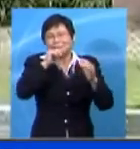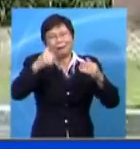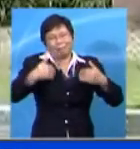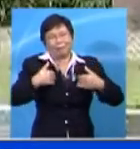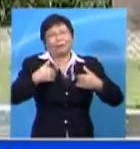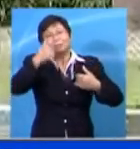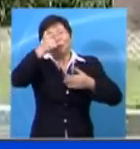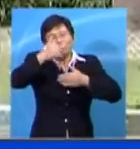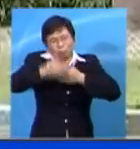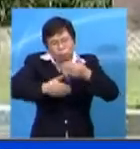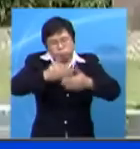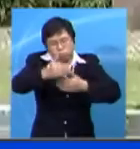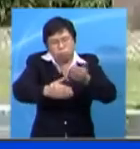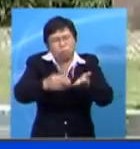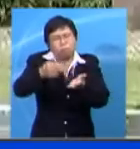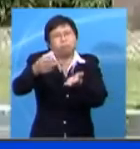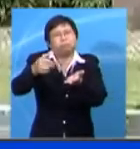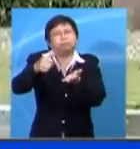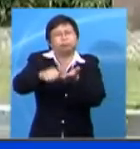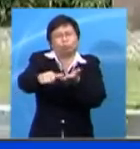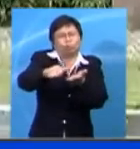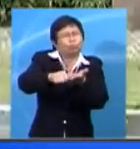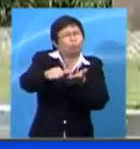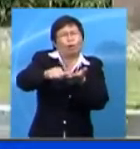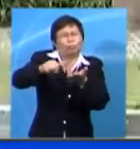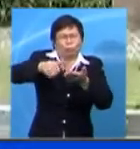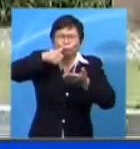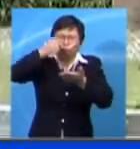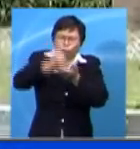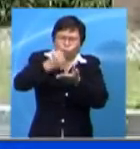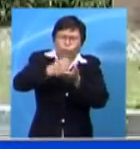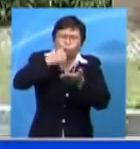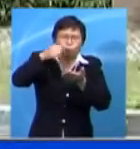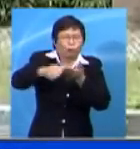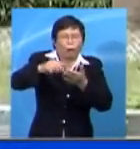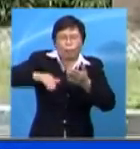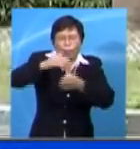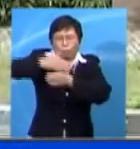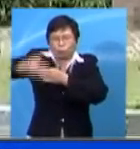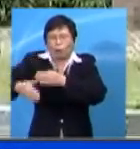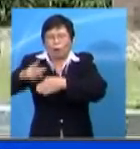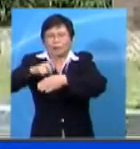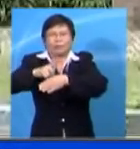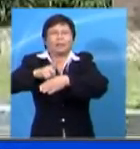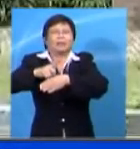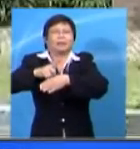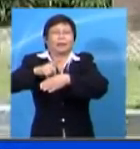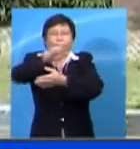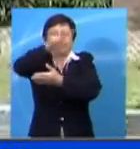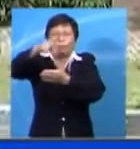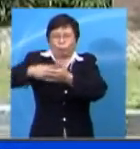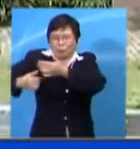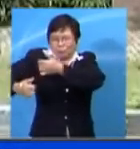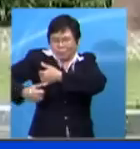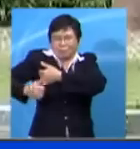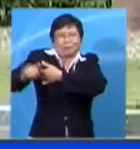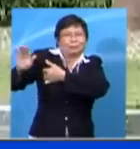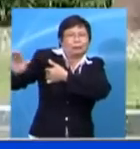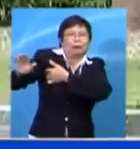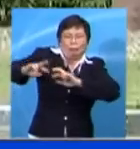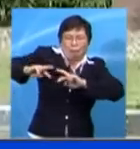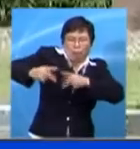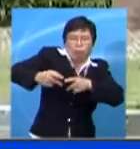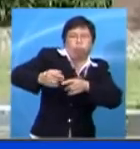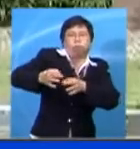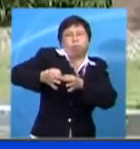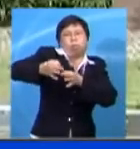beberapa proses dokumentasi yang masih lagi belum selesai di pusat fasiliti ketenteraan di Hiversum menyebabkan